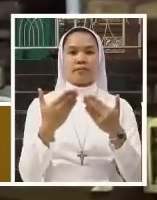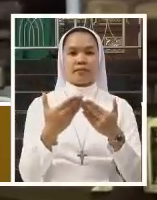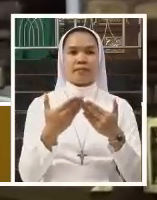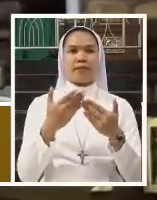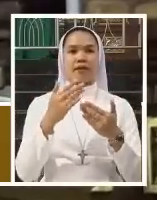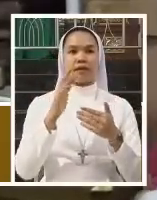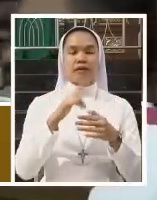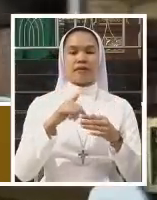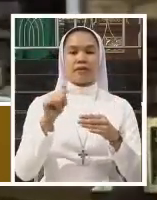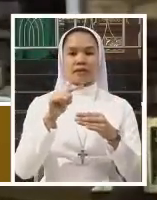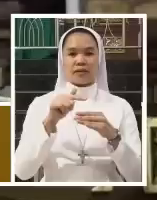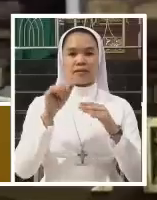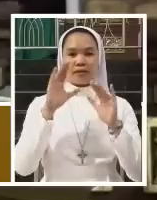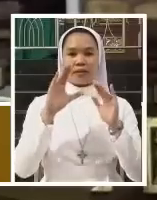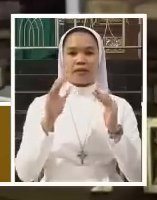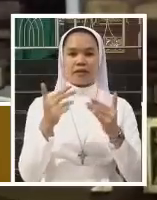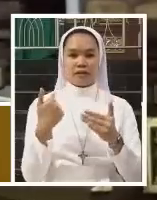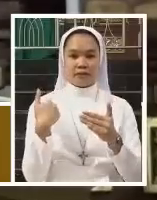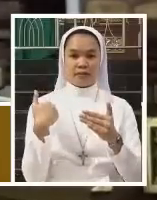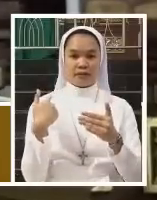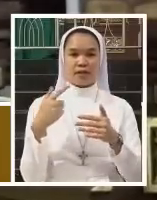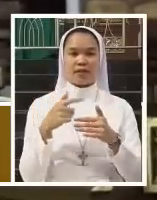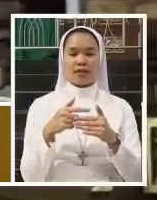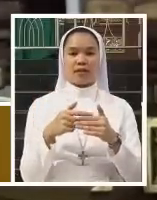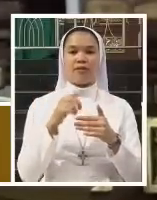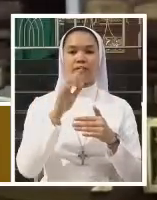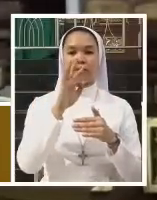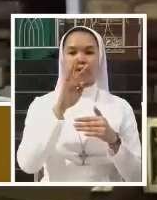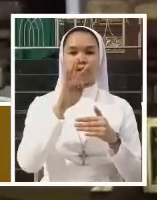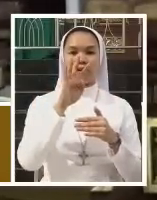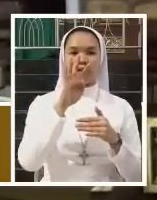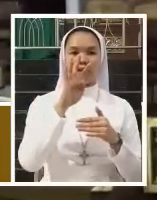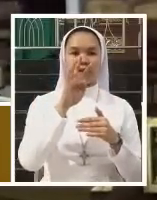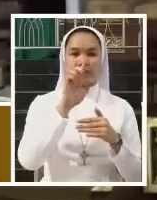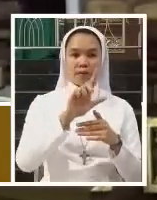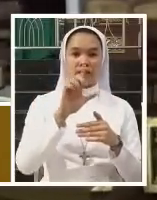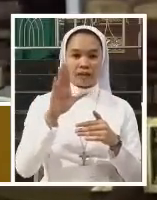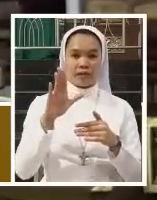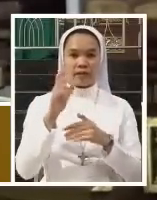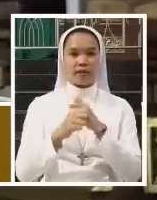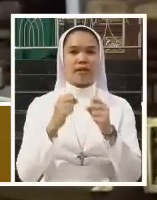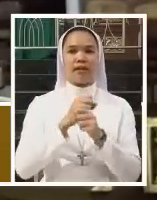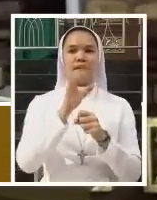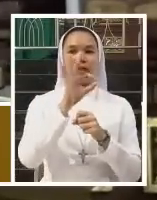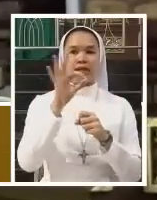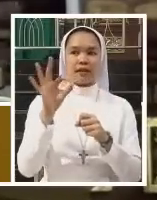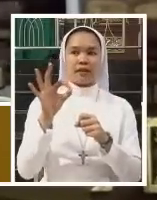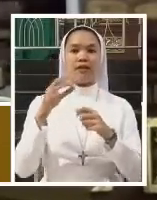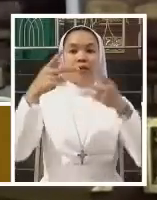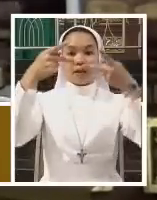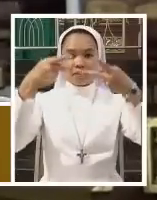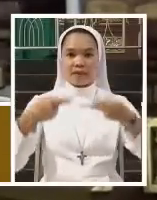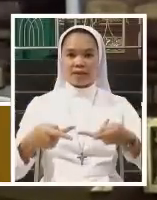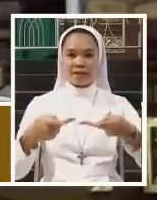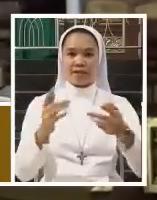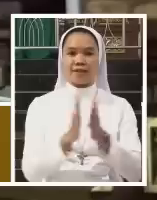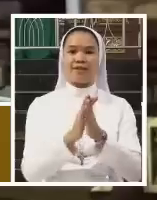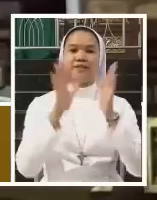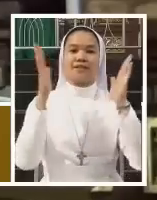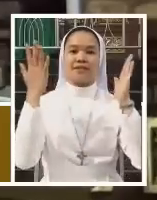the Caceres Ecclesiastical Tribunal for 25 years from 1998 to the present.